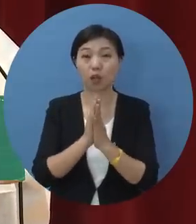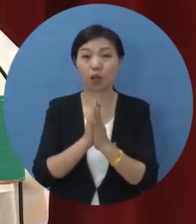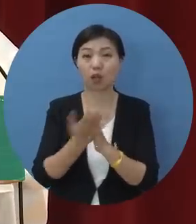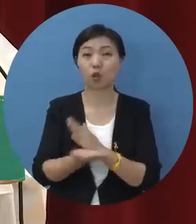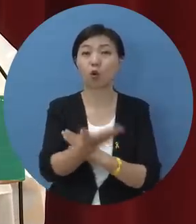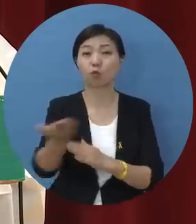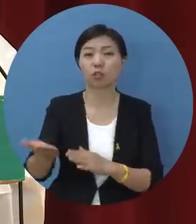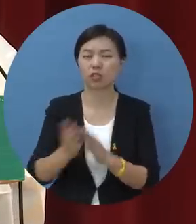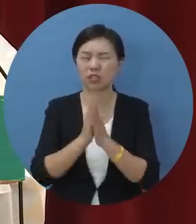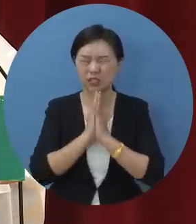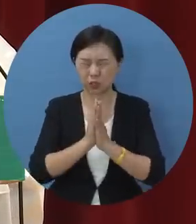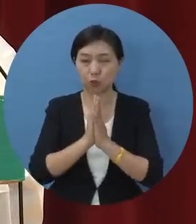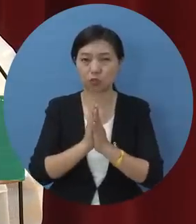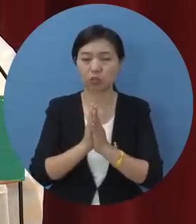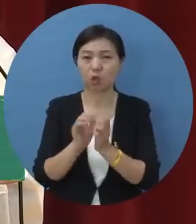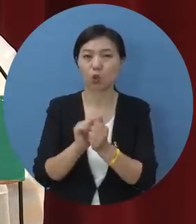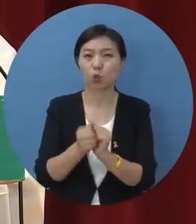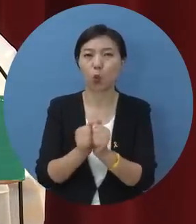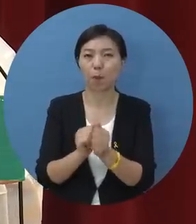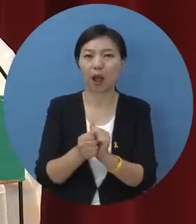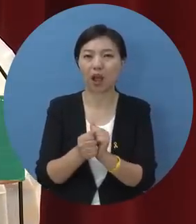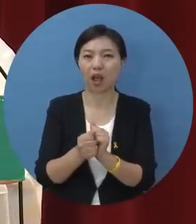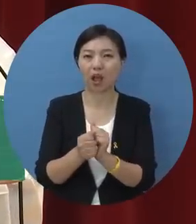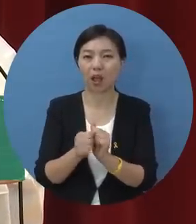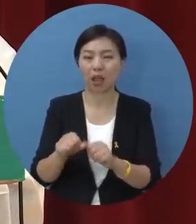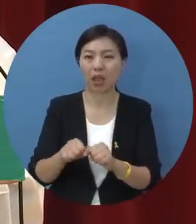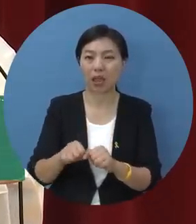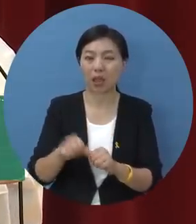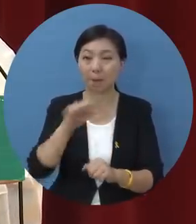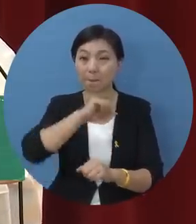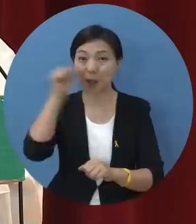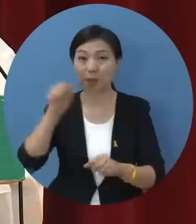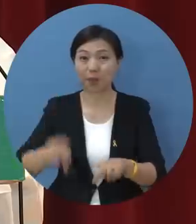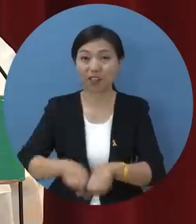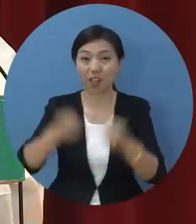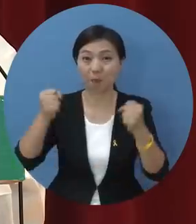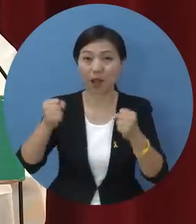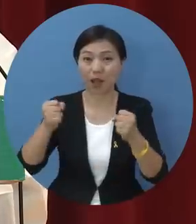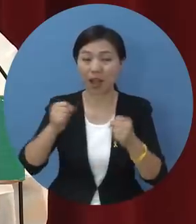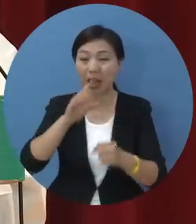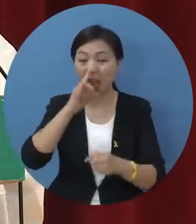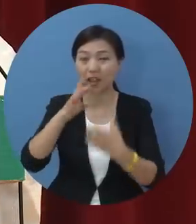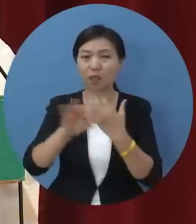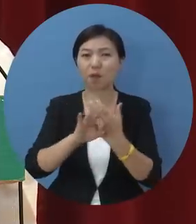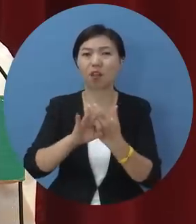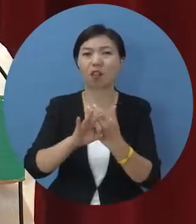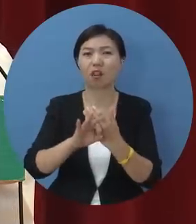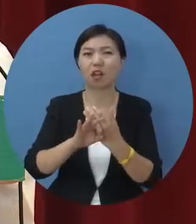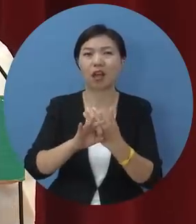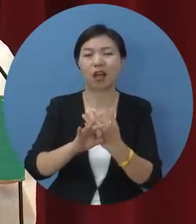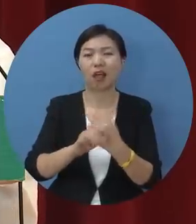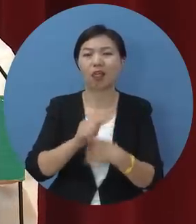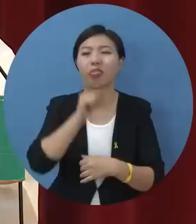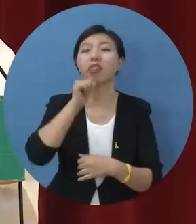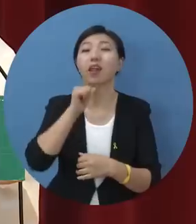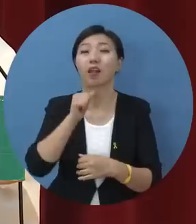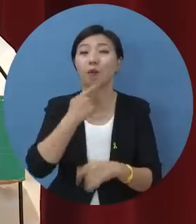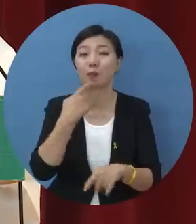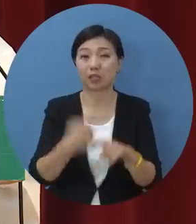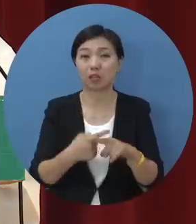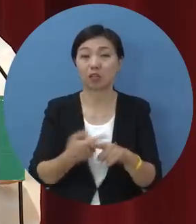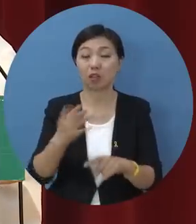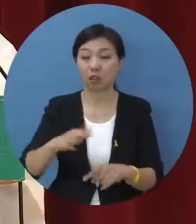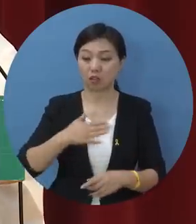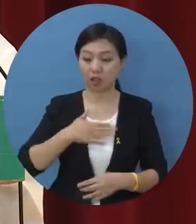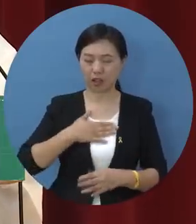기도가 여러분들이 기도는 도박이에요. 되면 대박이고 안 되면 쪽박이고 이런 기도란 말이에요. 근데 제가 하는